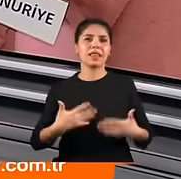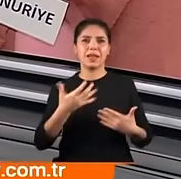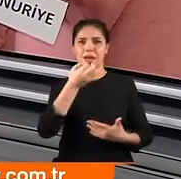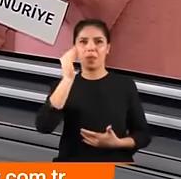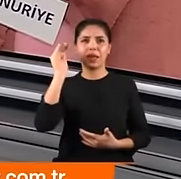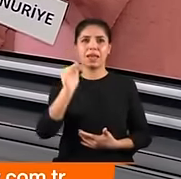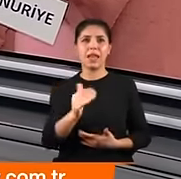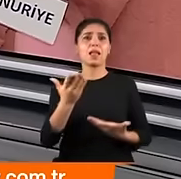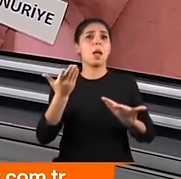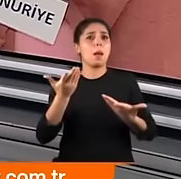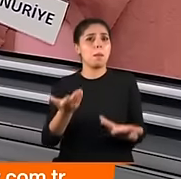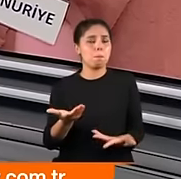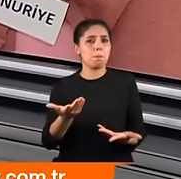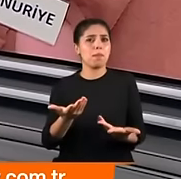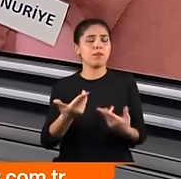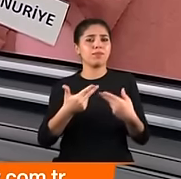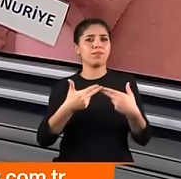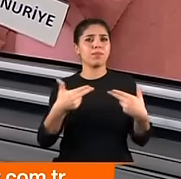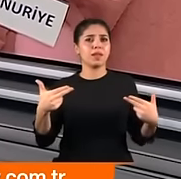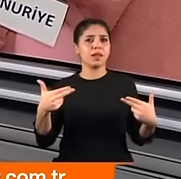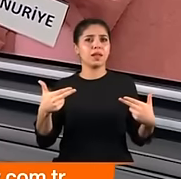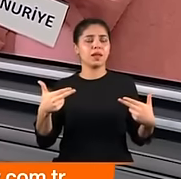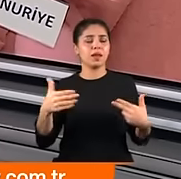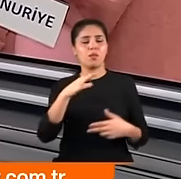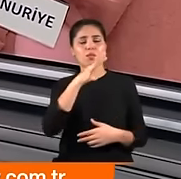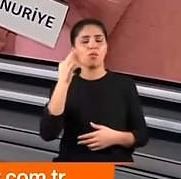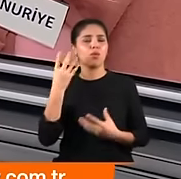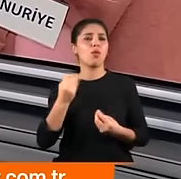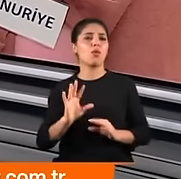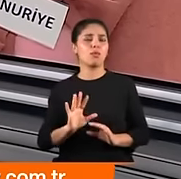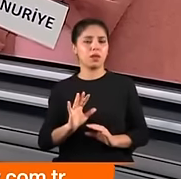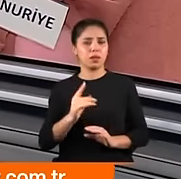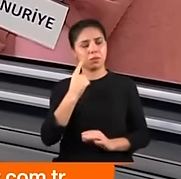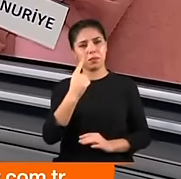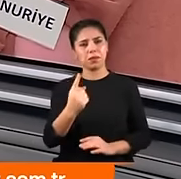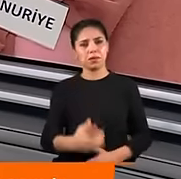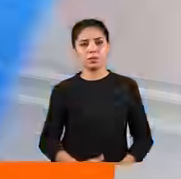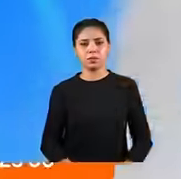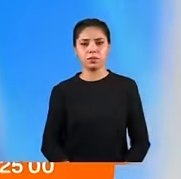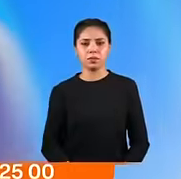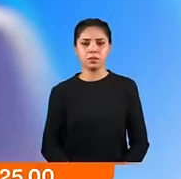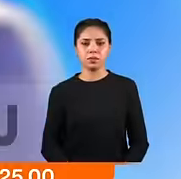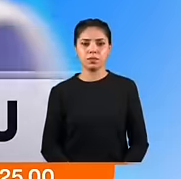Sevindiren haber geldi gelmesine ama hikaye ne yazık ki mutlu sonla bitmedi bu kez.